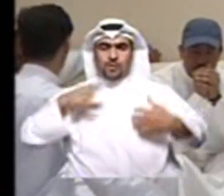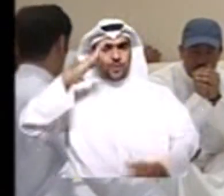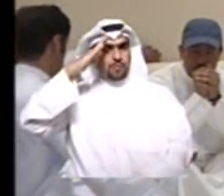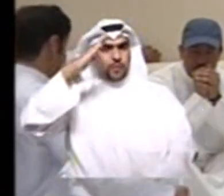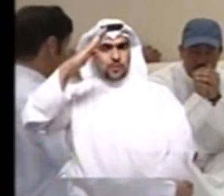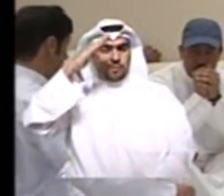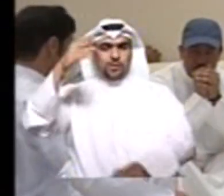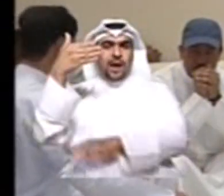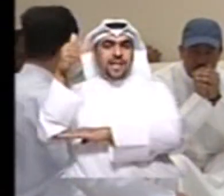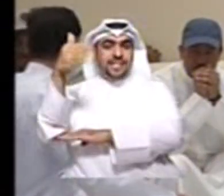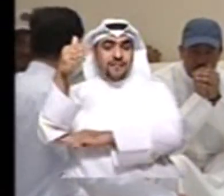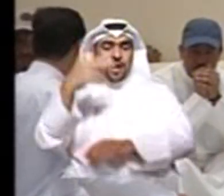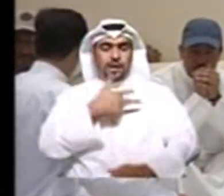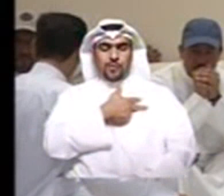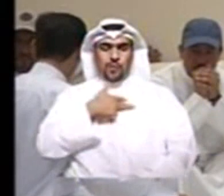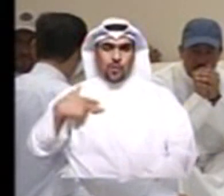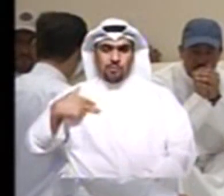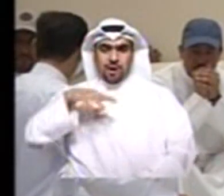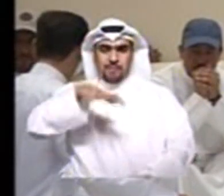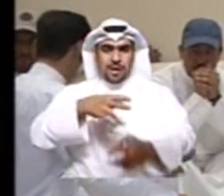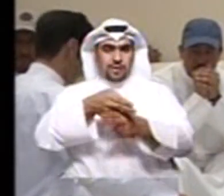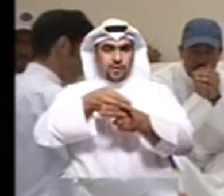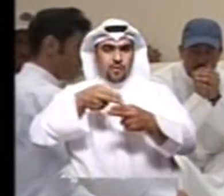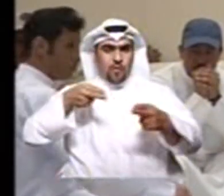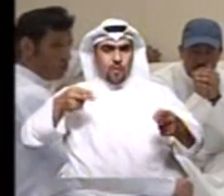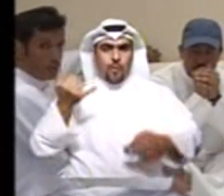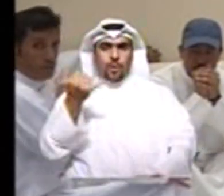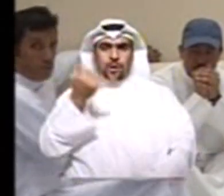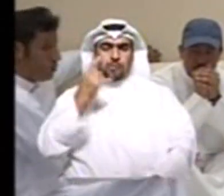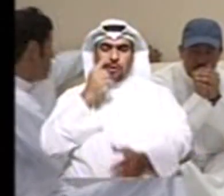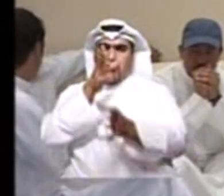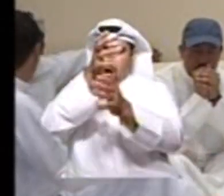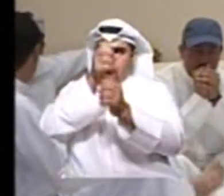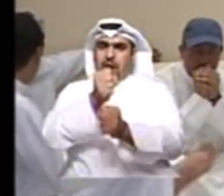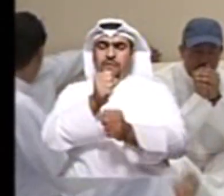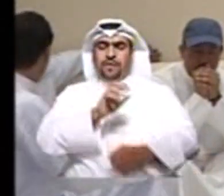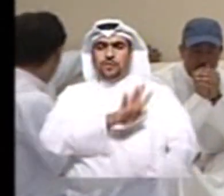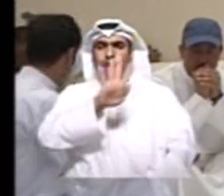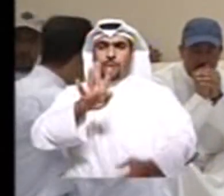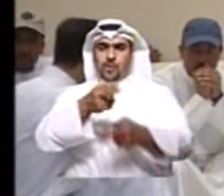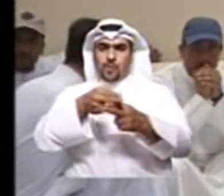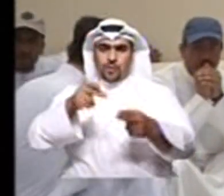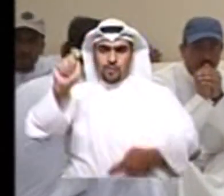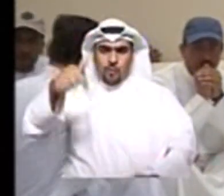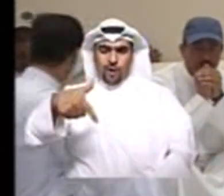أنه يمثل دليلا واضحا على اهتمام دولة الكويت بمواطنيها أينما كانوا.